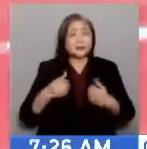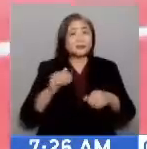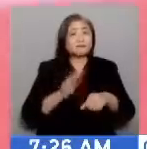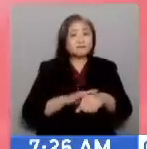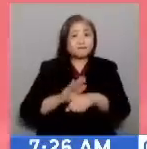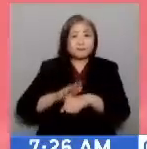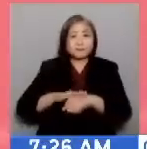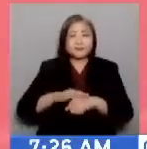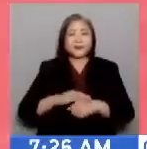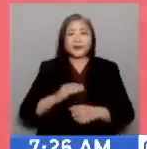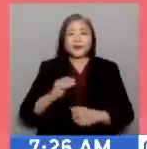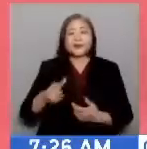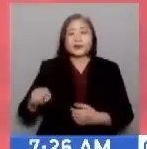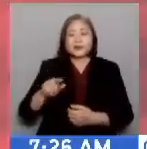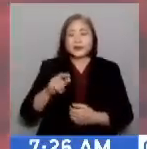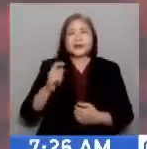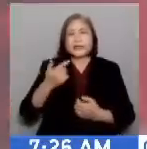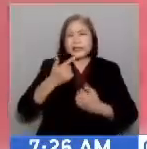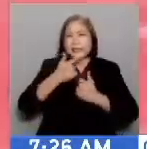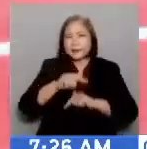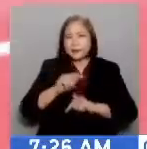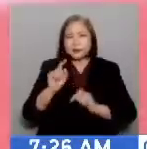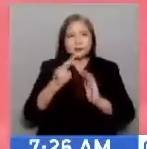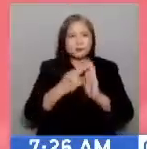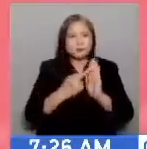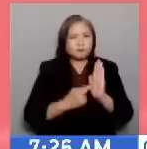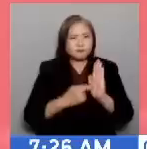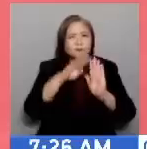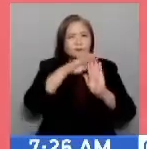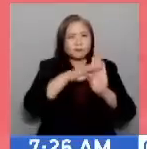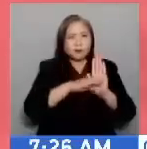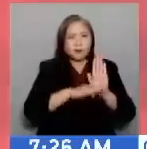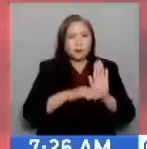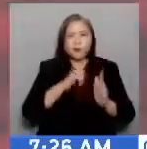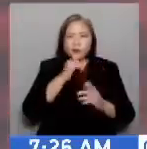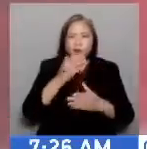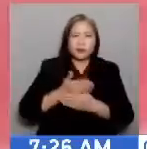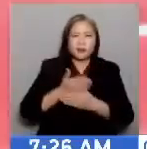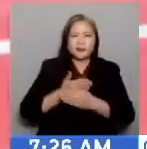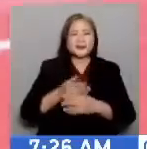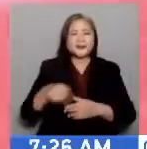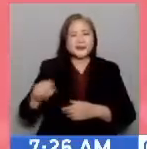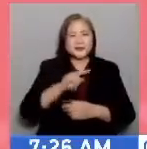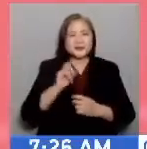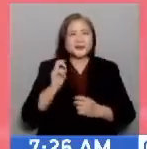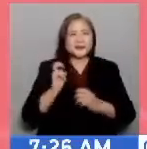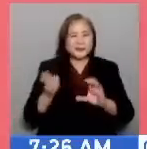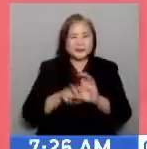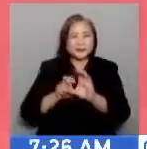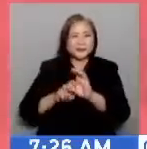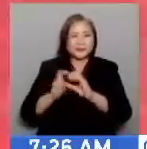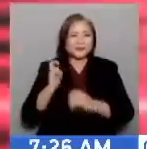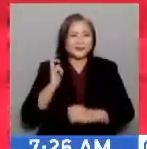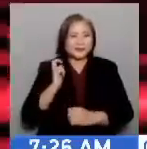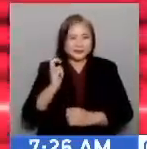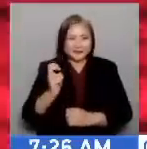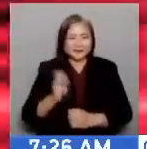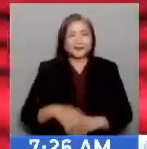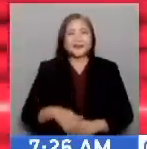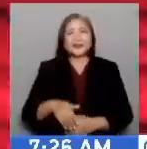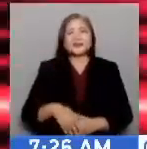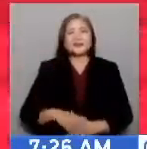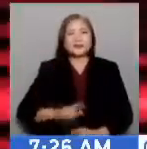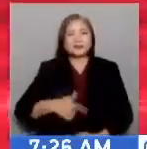mga limitasyon at patakaran para hindi ma-hassle ang mga pasahero, gayon din ang mga pets. At may unang balita live, si Bam